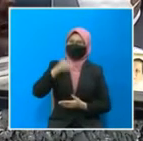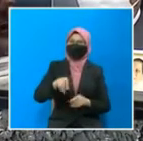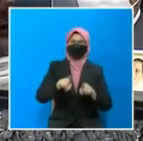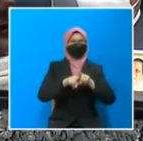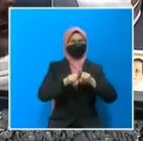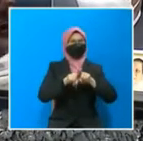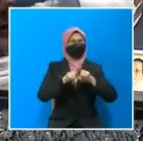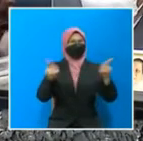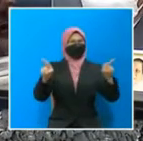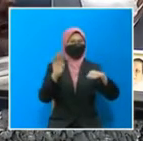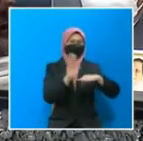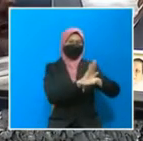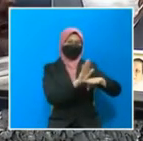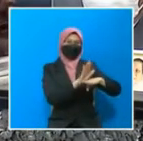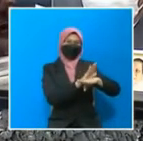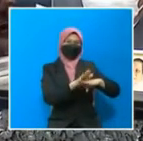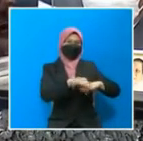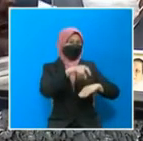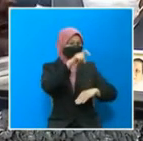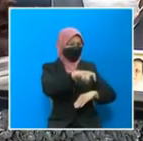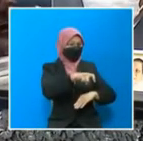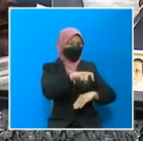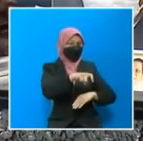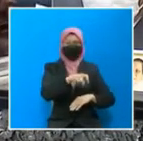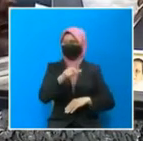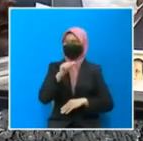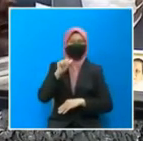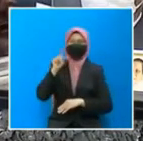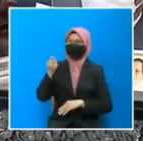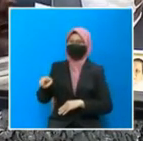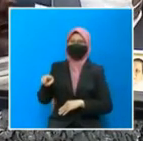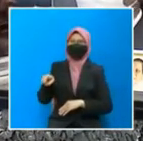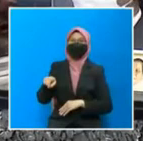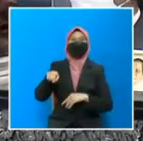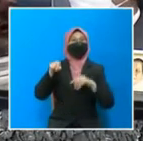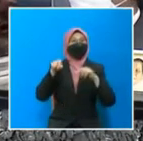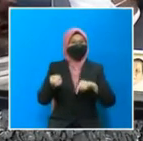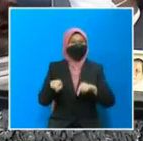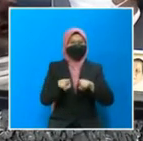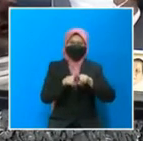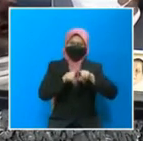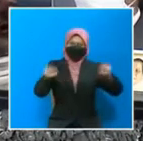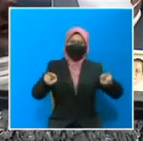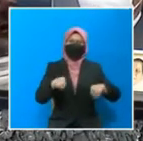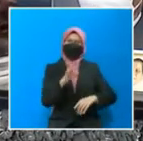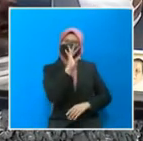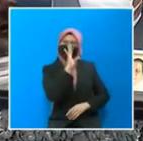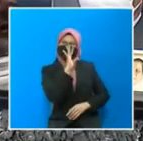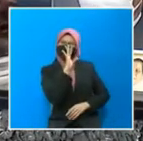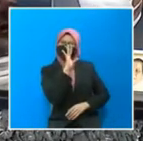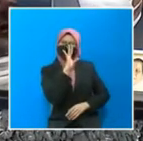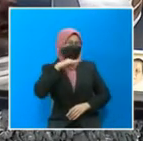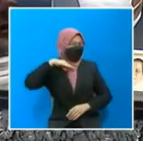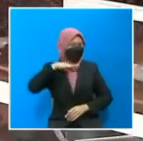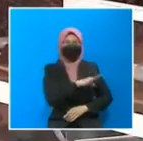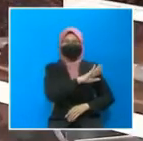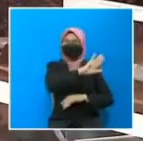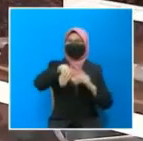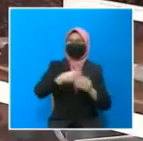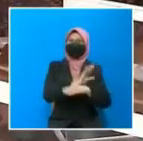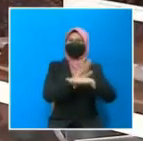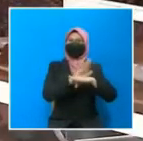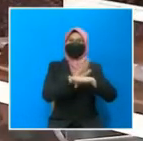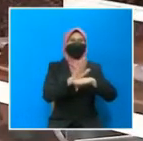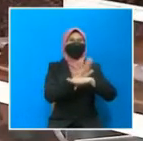perbezaan di antara perniagaan yang perlu dan tak perlu kerana ini adalah satu perbezaan palsu. Semua perniagaan adalah